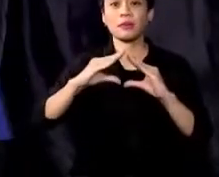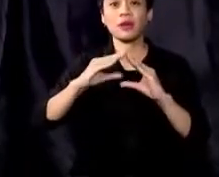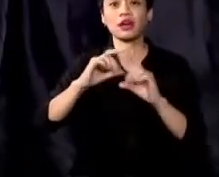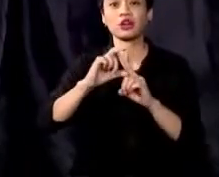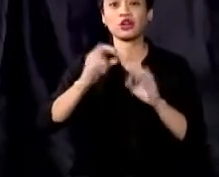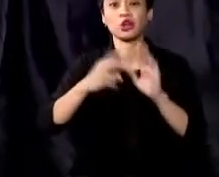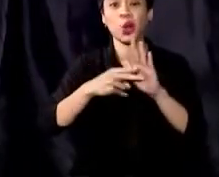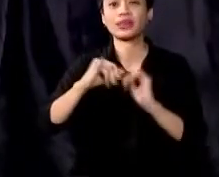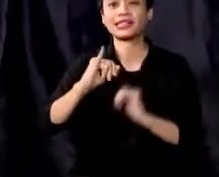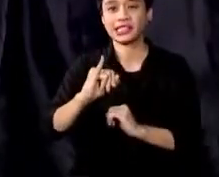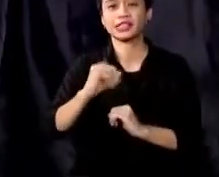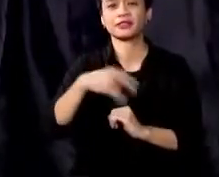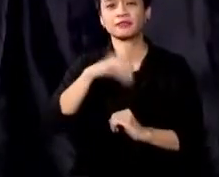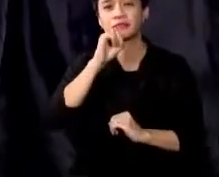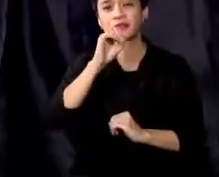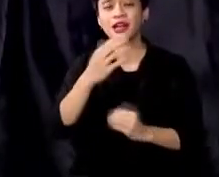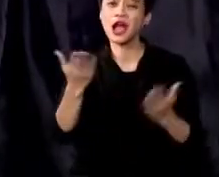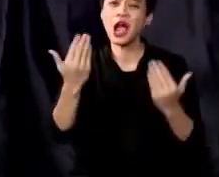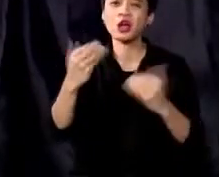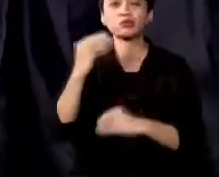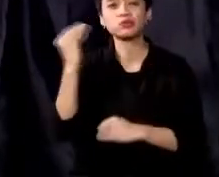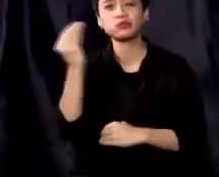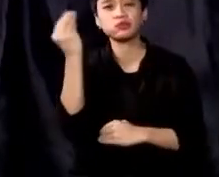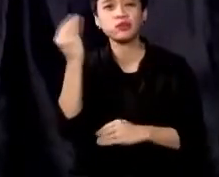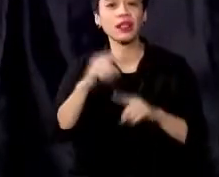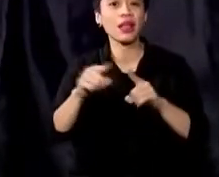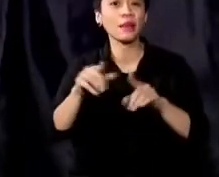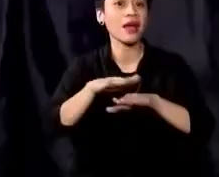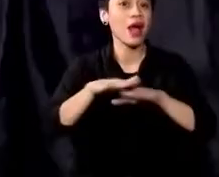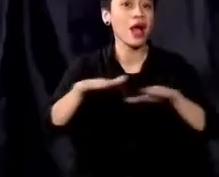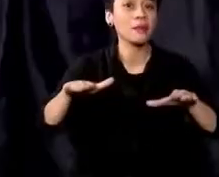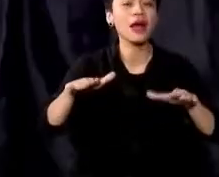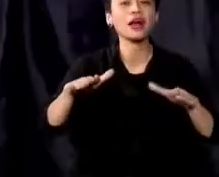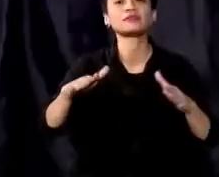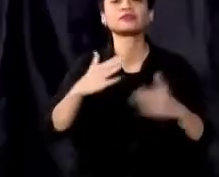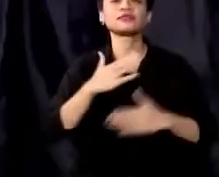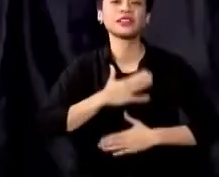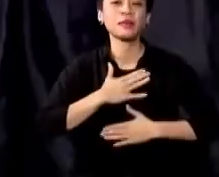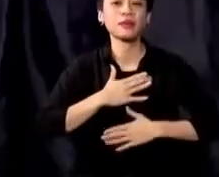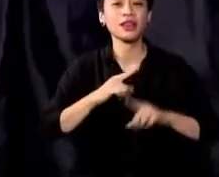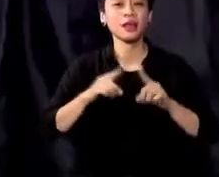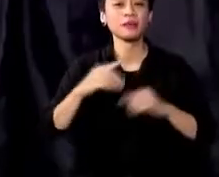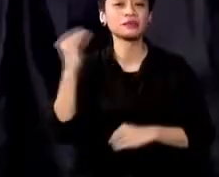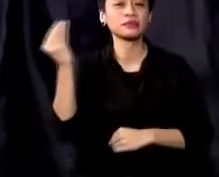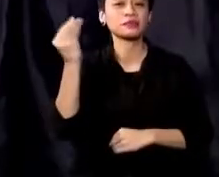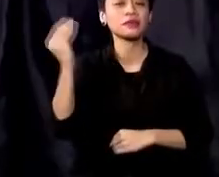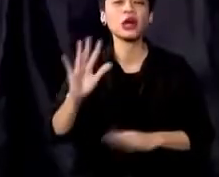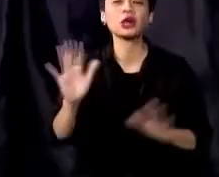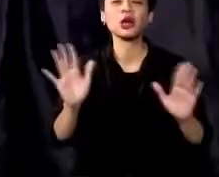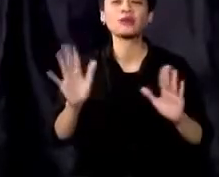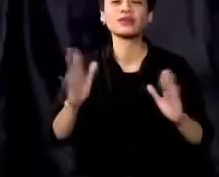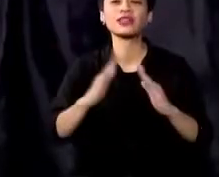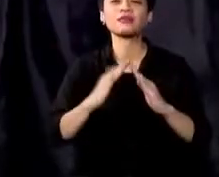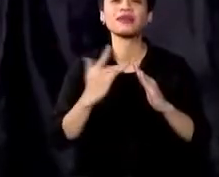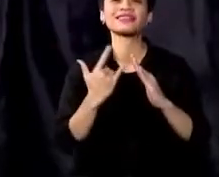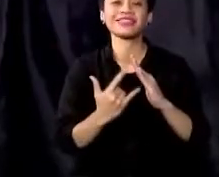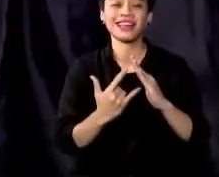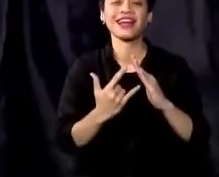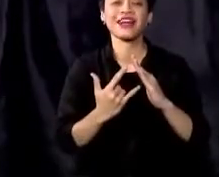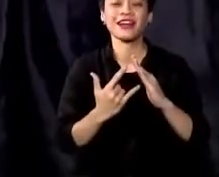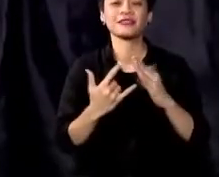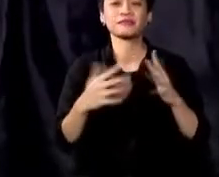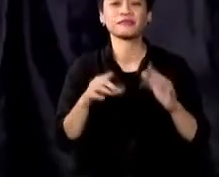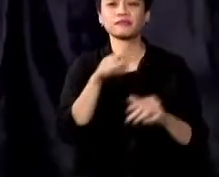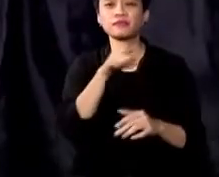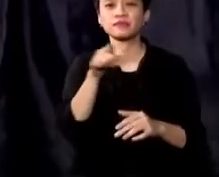monardo Mari kita liburan aman dan nyaman tanpa jalan-jalan tanpa bepergian dan tetap di rumah saja serta jangan